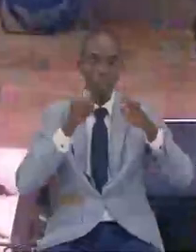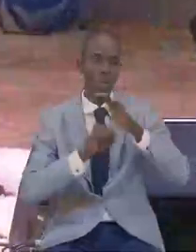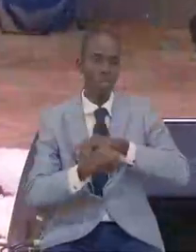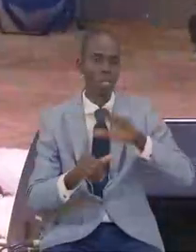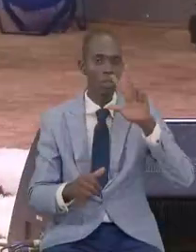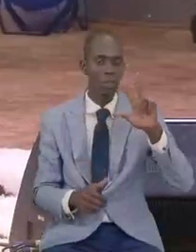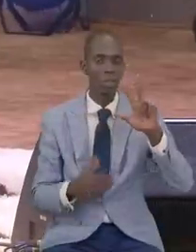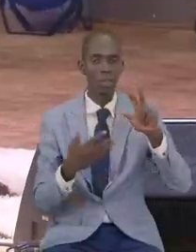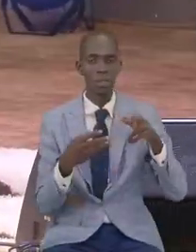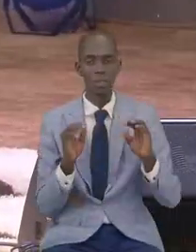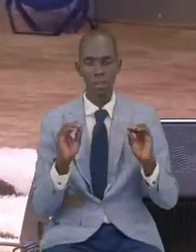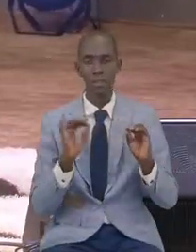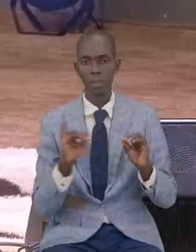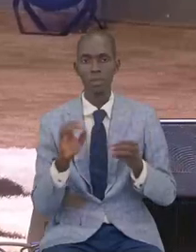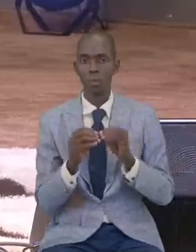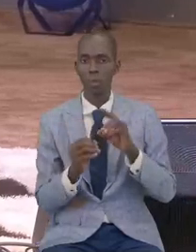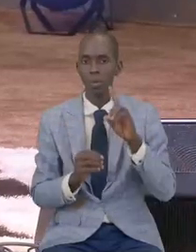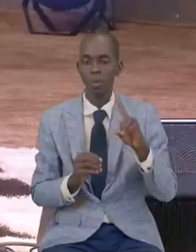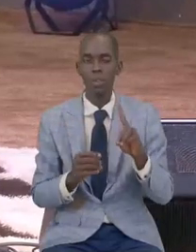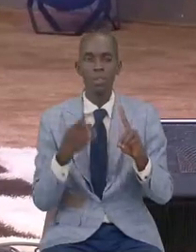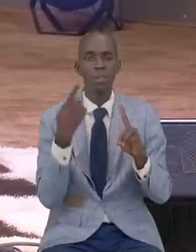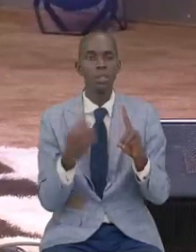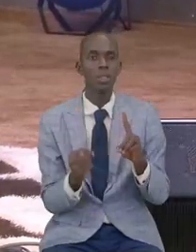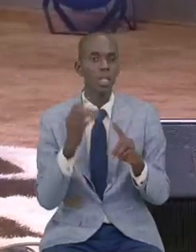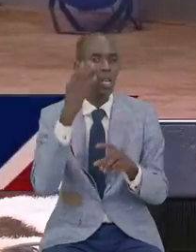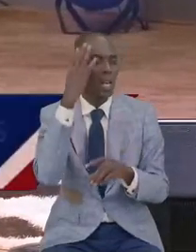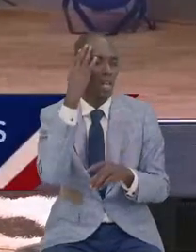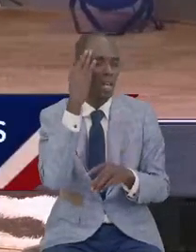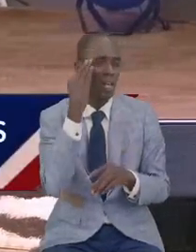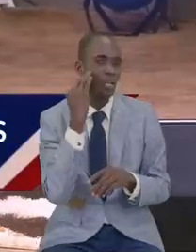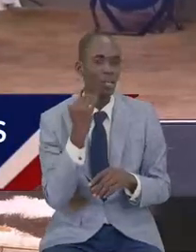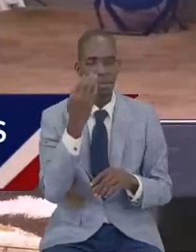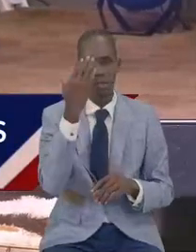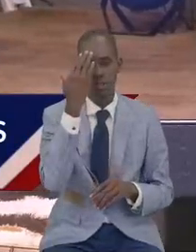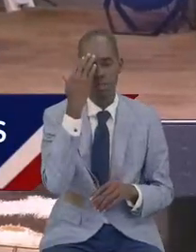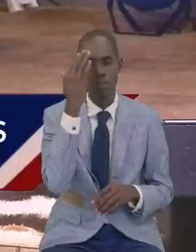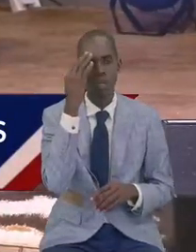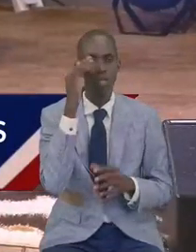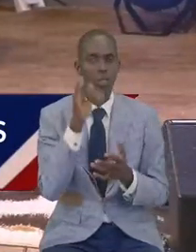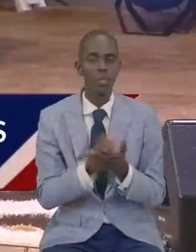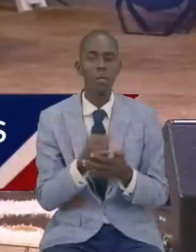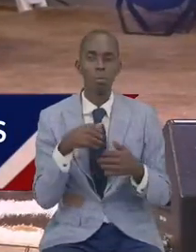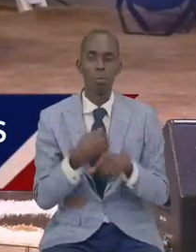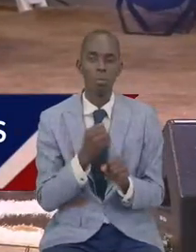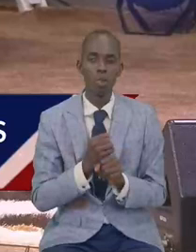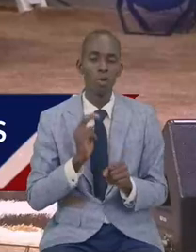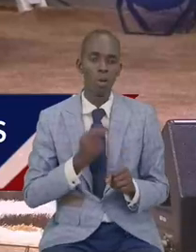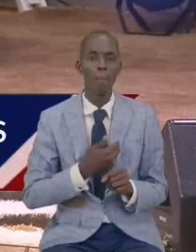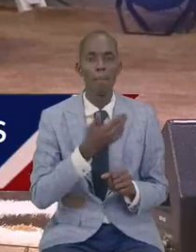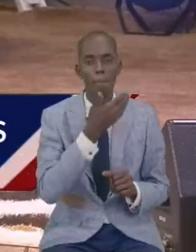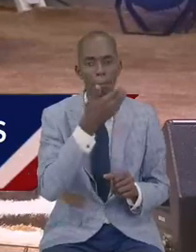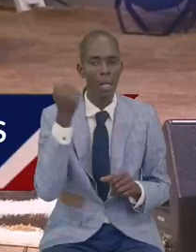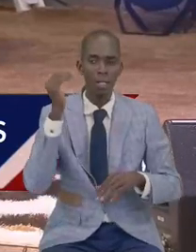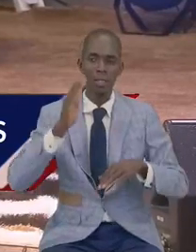ici, nous allons voir la connaissance expérientielle qui nous rend meilleur que